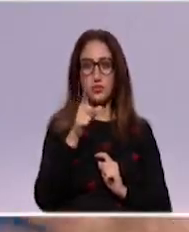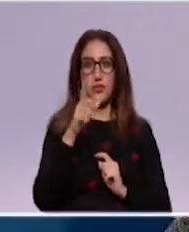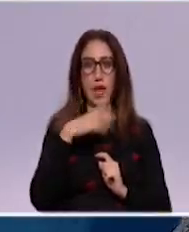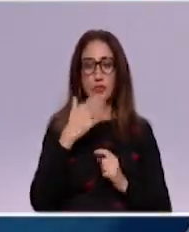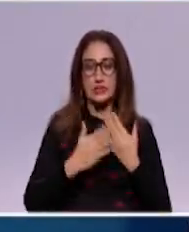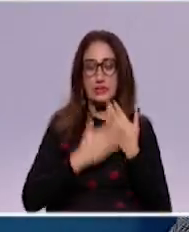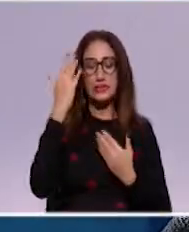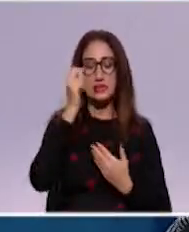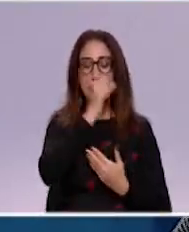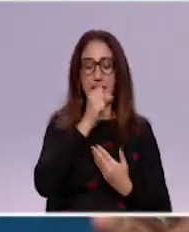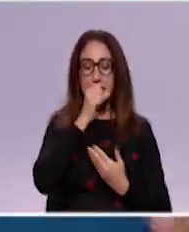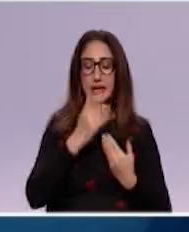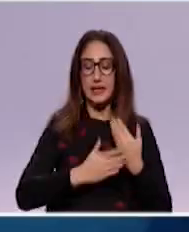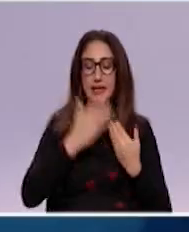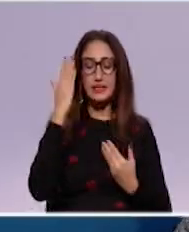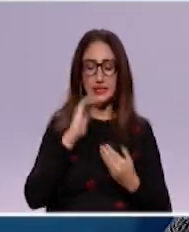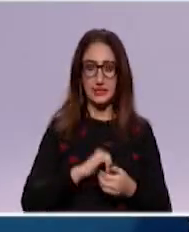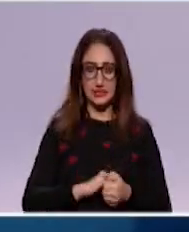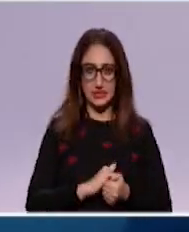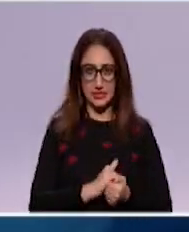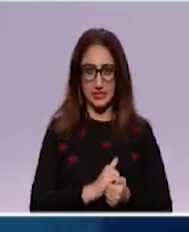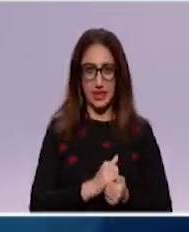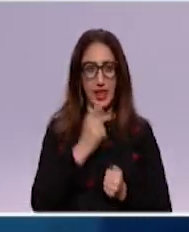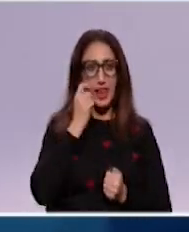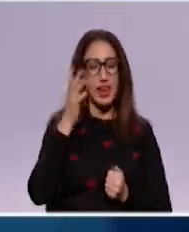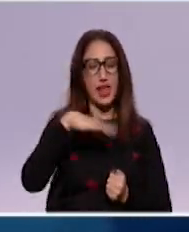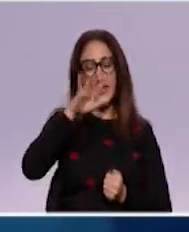جديده. ده عامل لنا حاجه وكل الناس بتحبها.